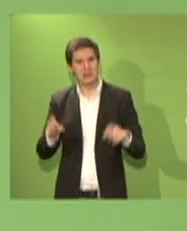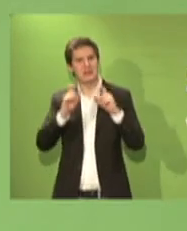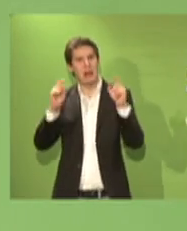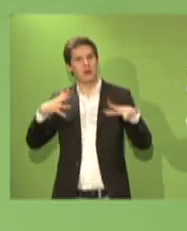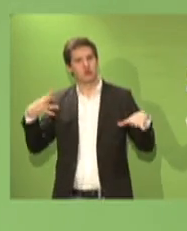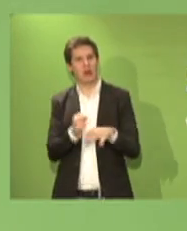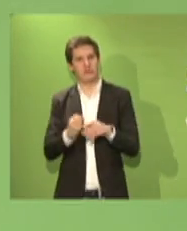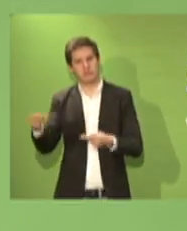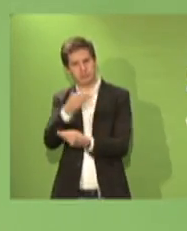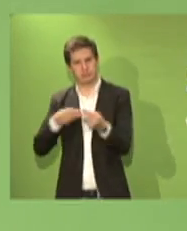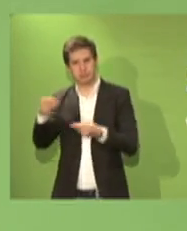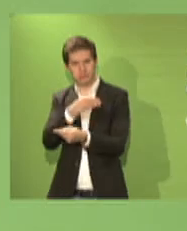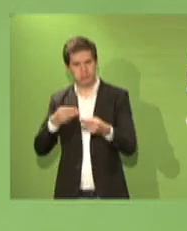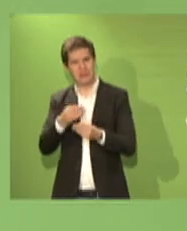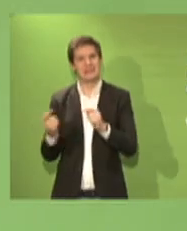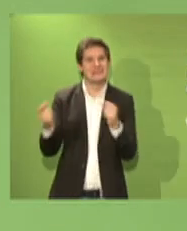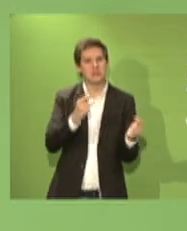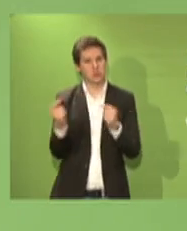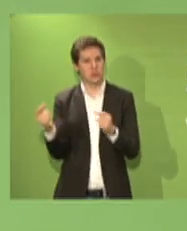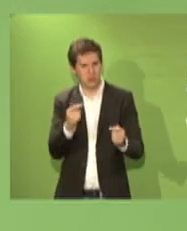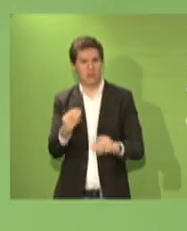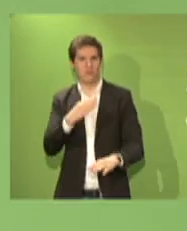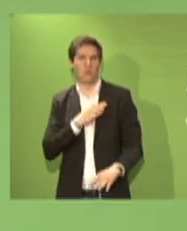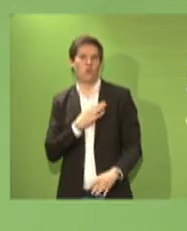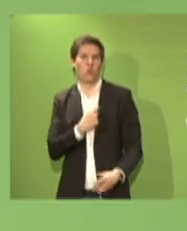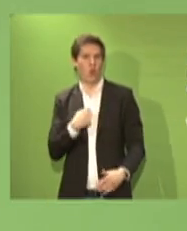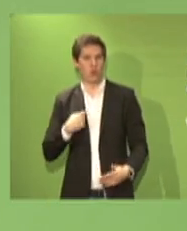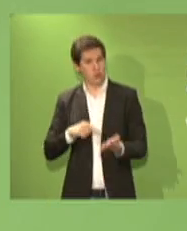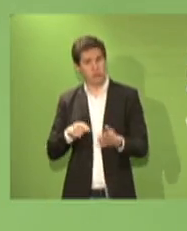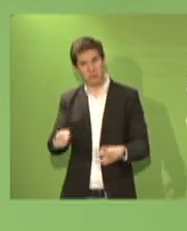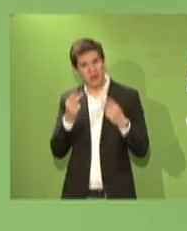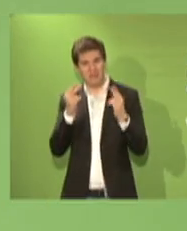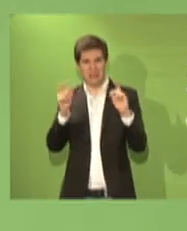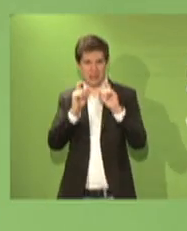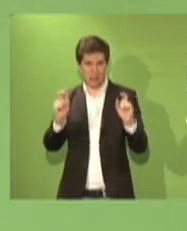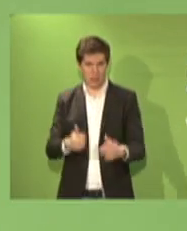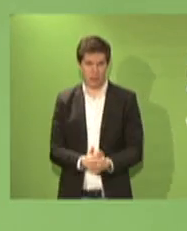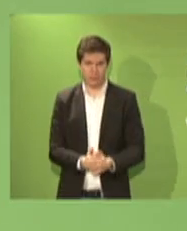diesem Landesparteitag diskutieren, weil es ist ein wichtiges Thema.